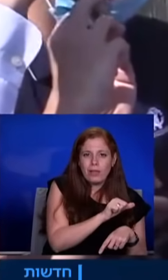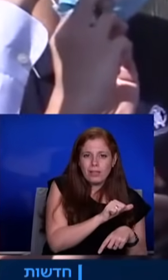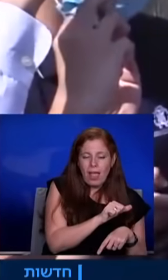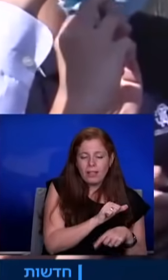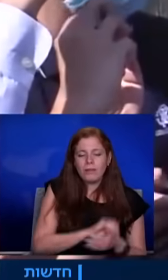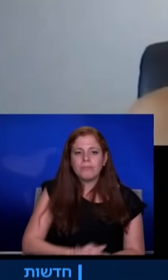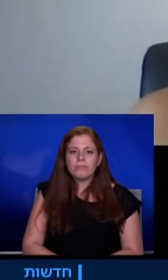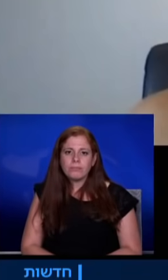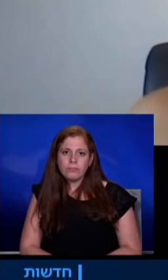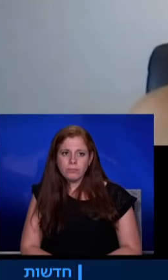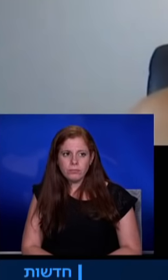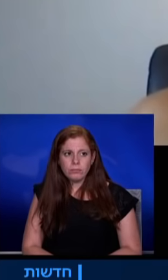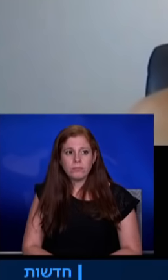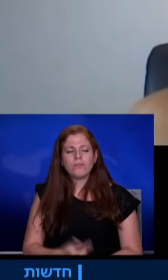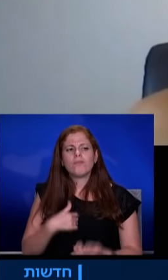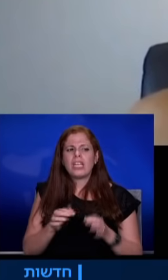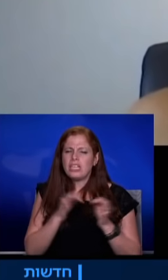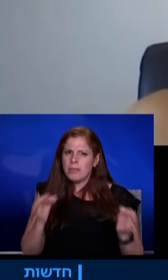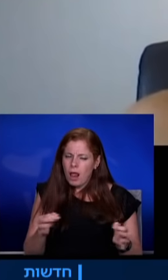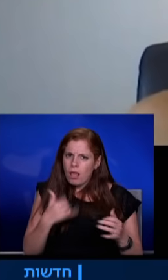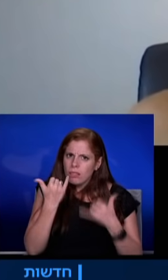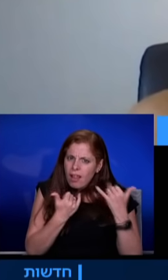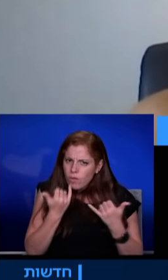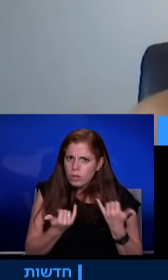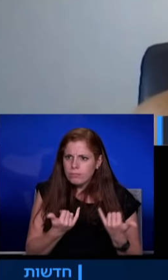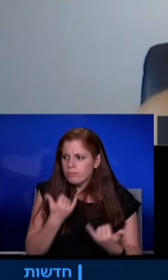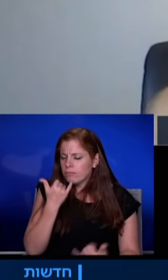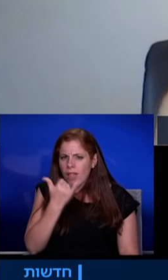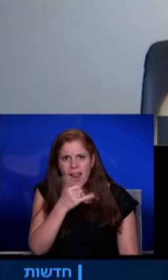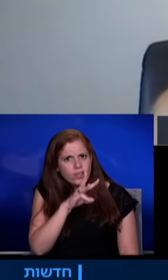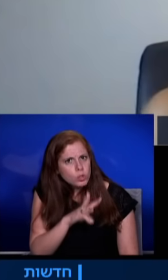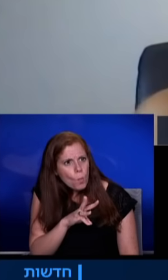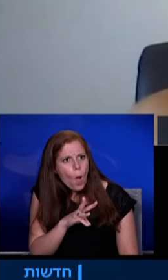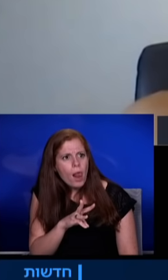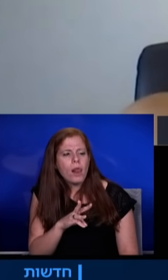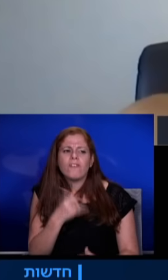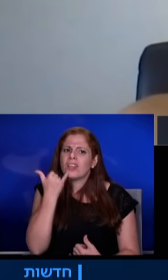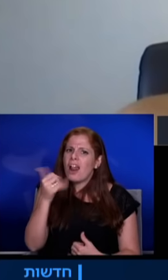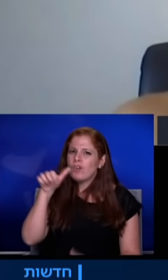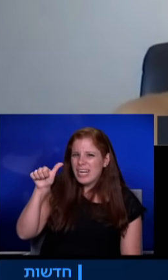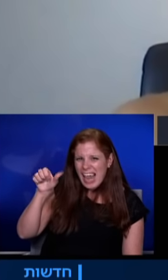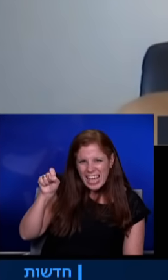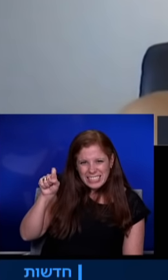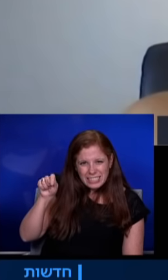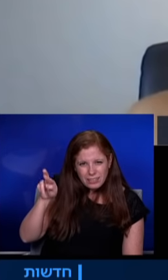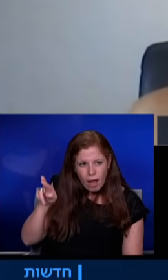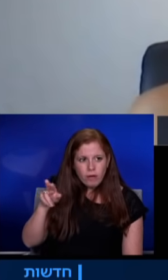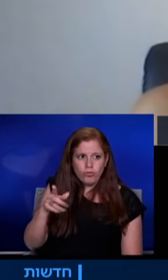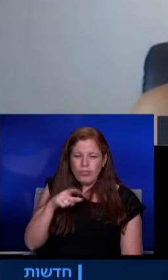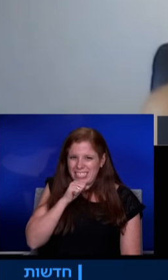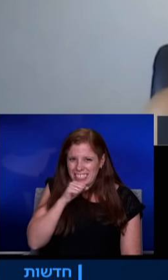זיכרונו לברכה. אז אני מתחילה טלפונים, טלפון לשמואל, וטלפון לאסתר,